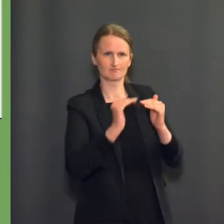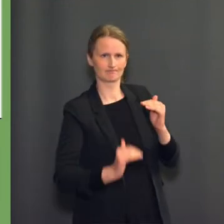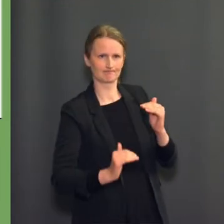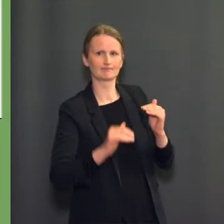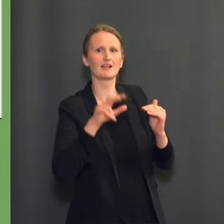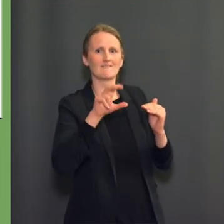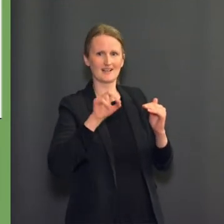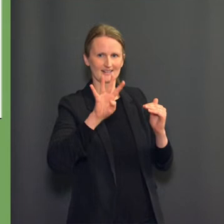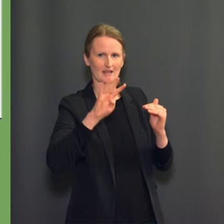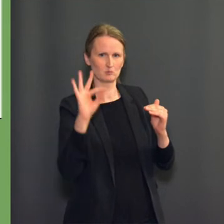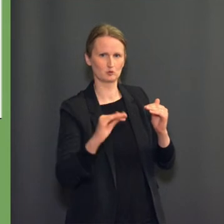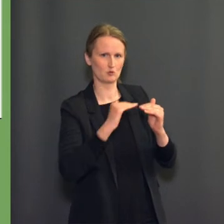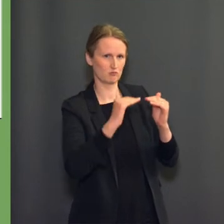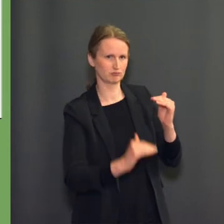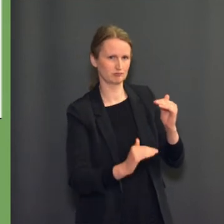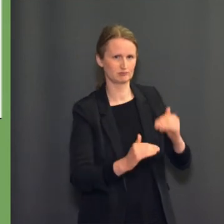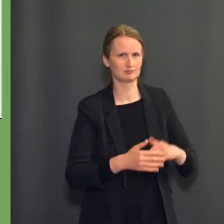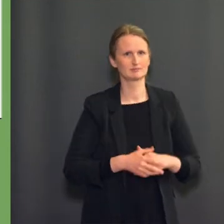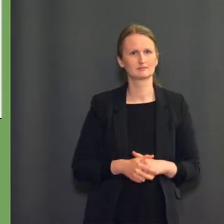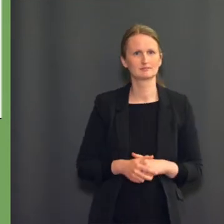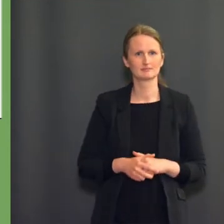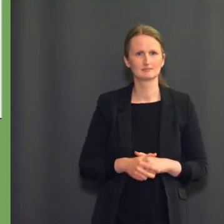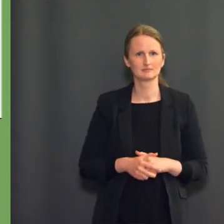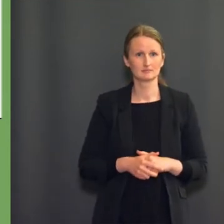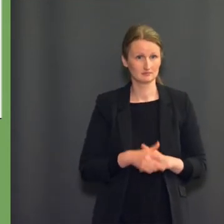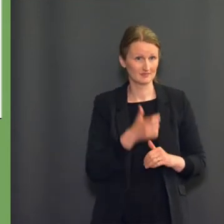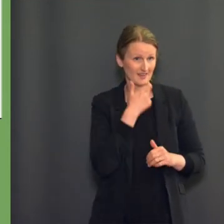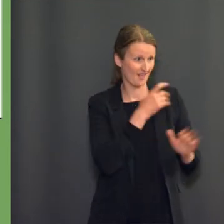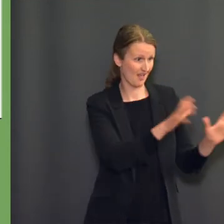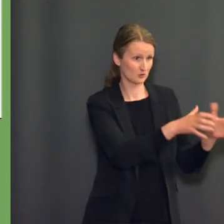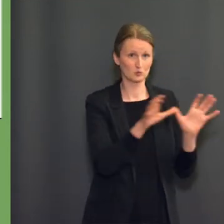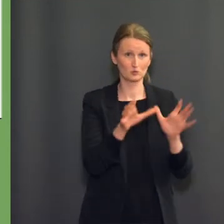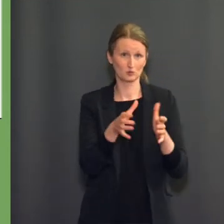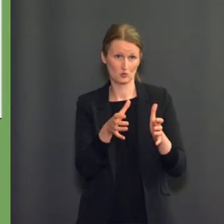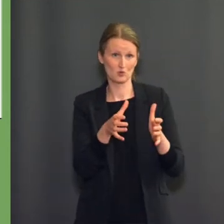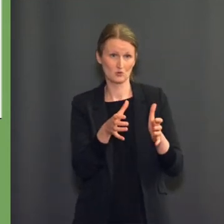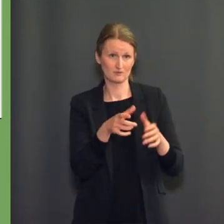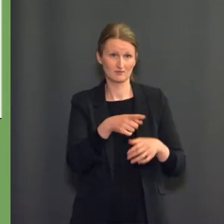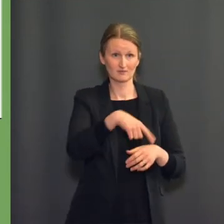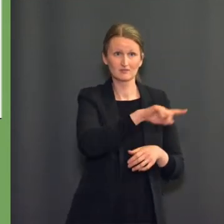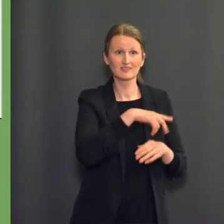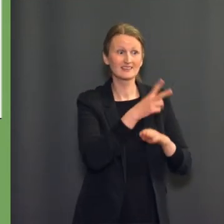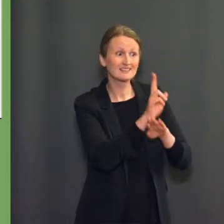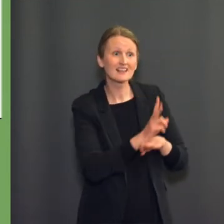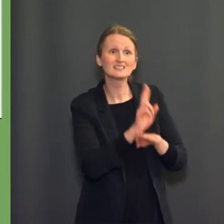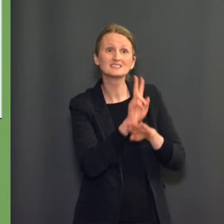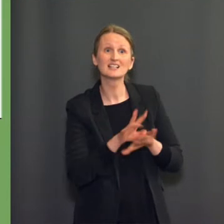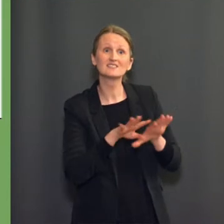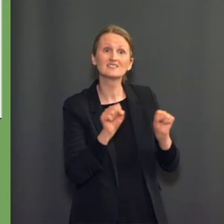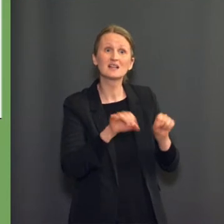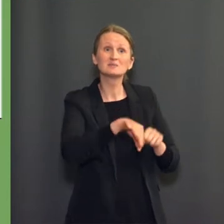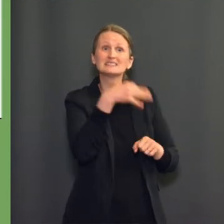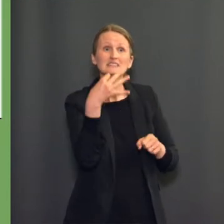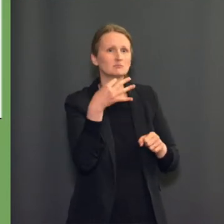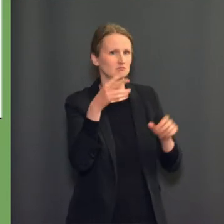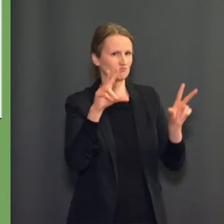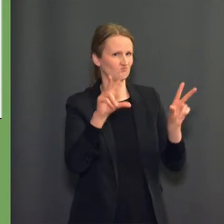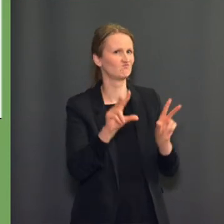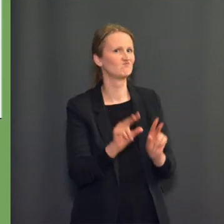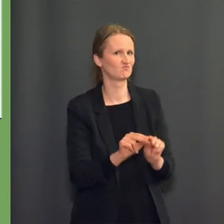Dans cette catégorie d'âge, le nombre de tests a également sensiblement diminué.